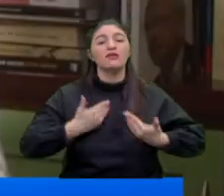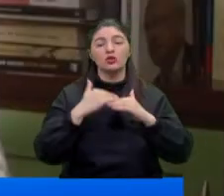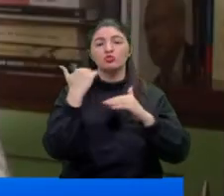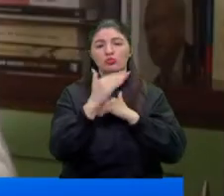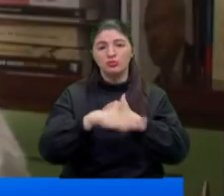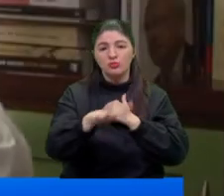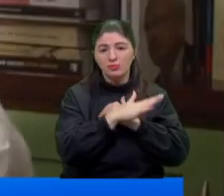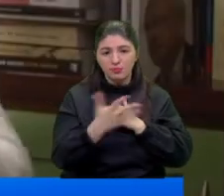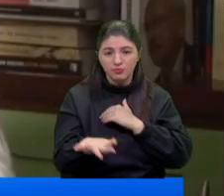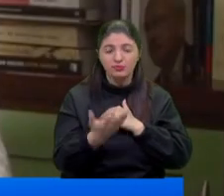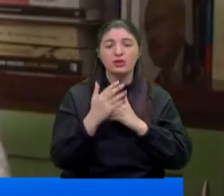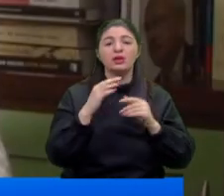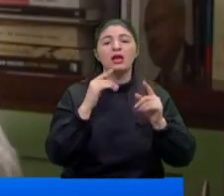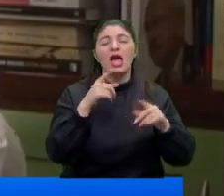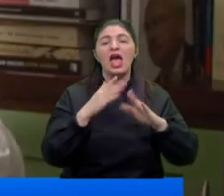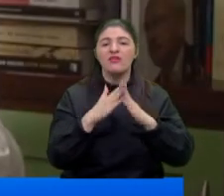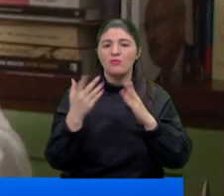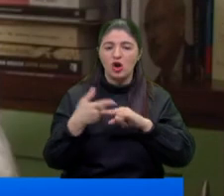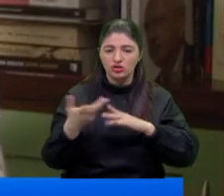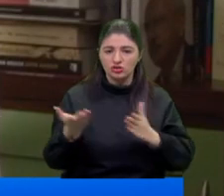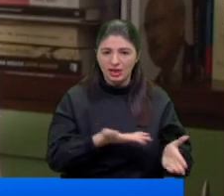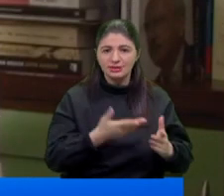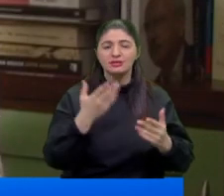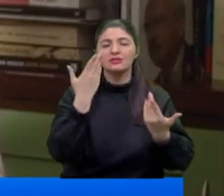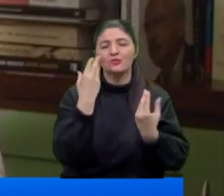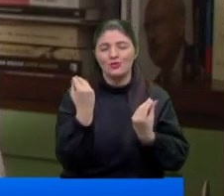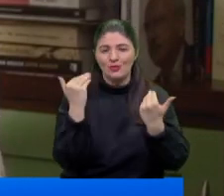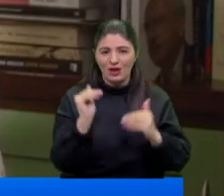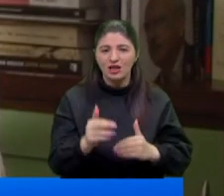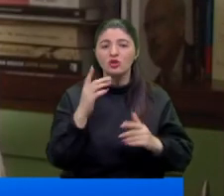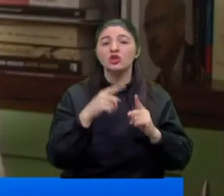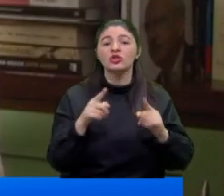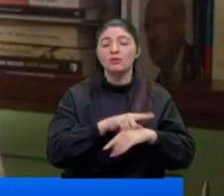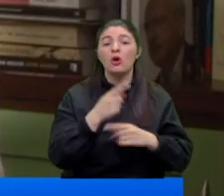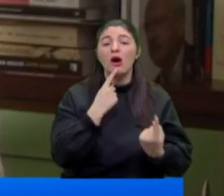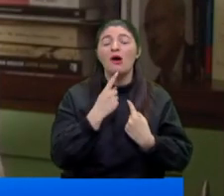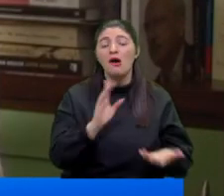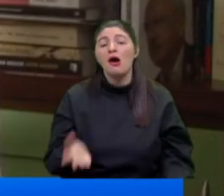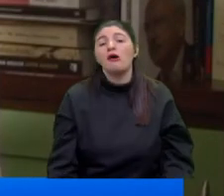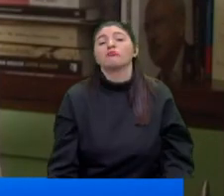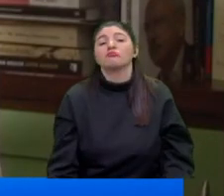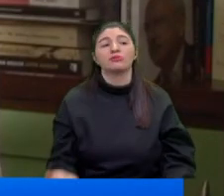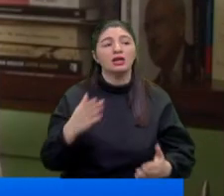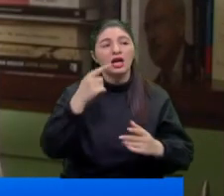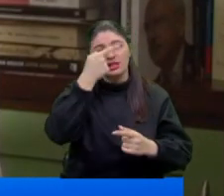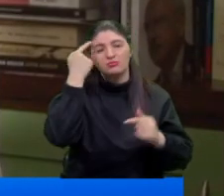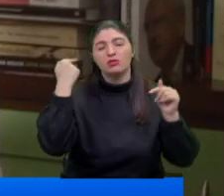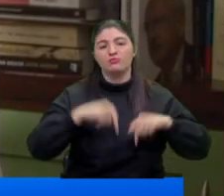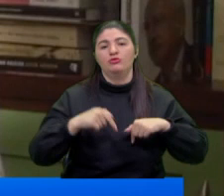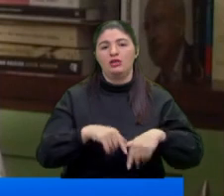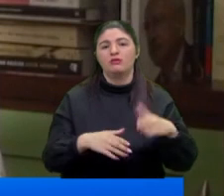altın evime hoş geldiniz Sefa getirdiniz Uzun zamandır konuşamadık kısmet